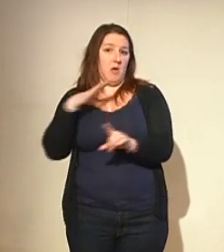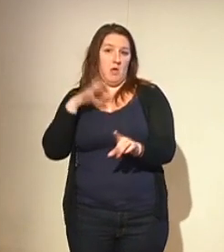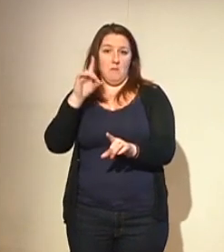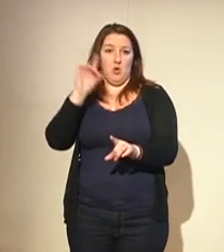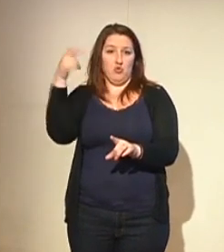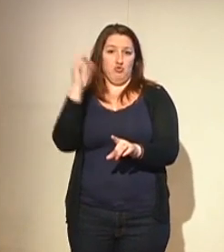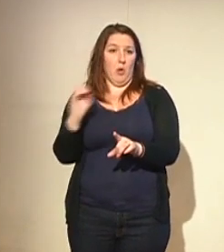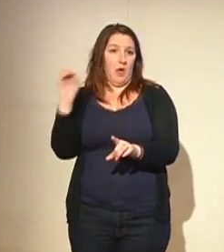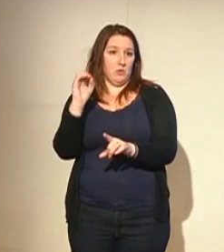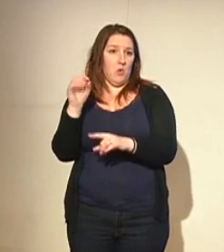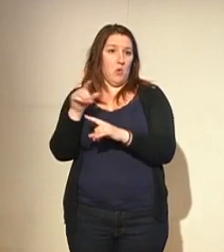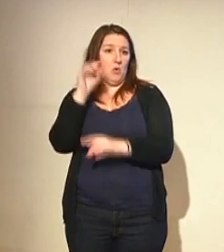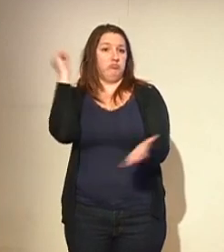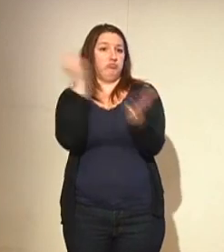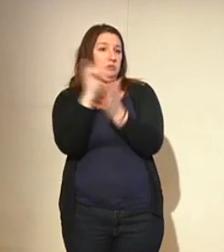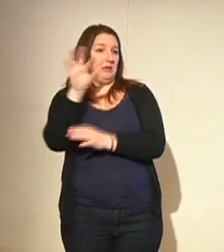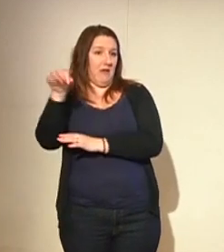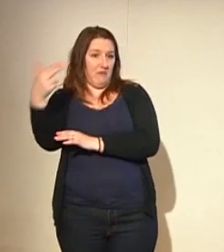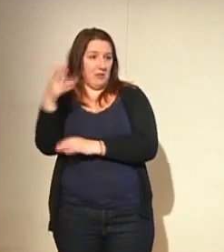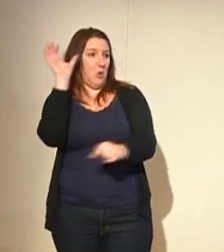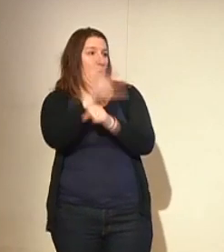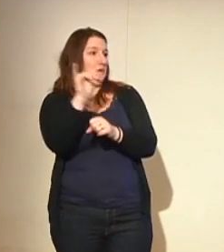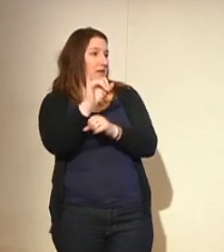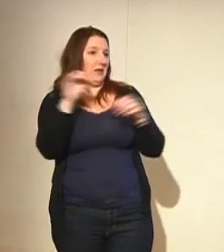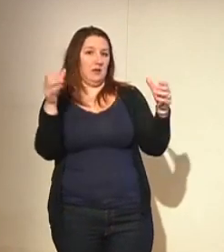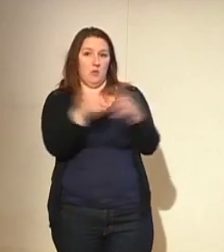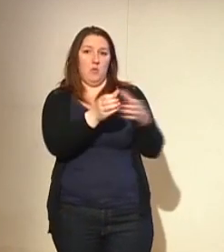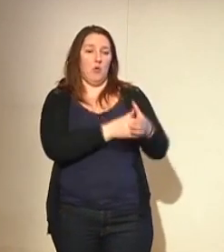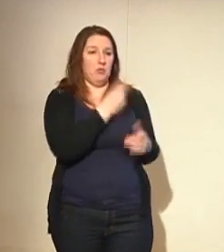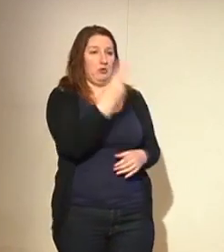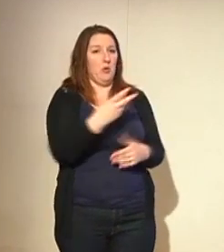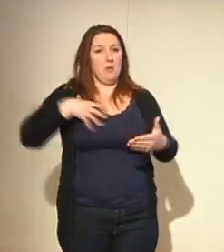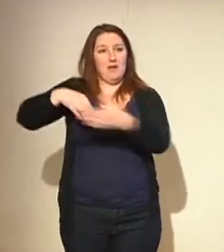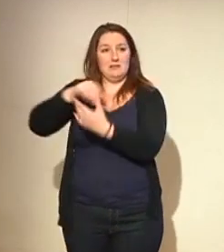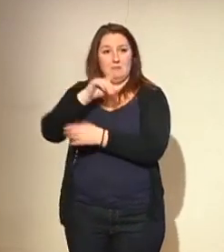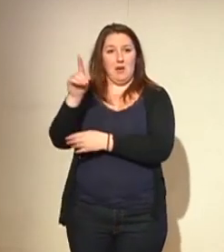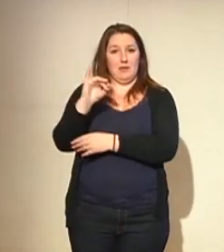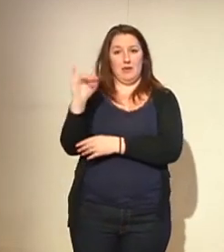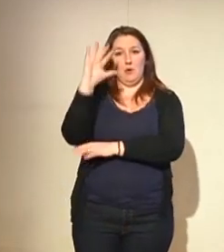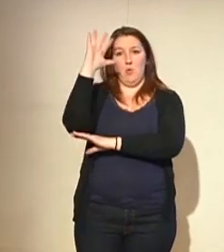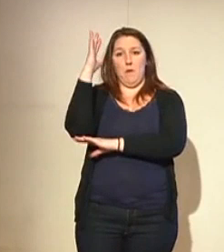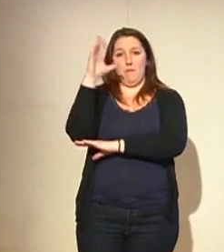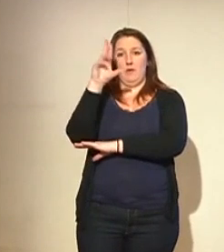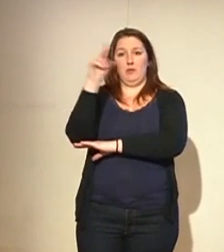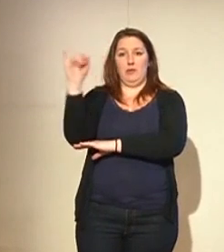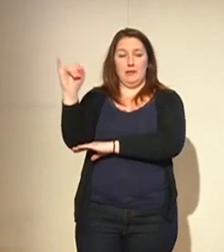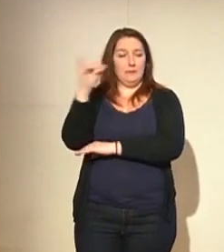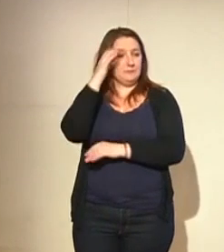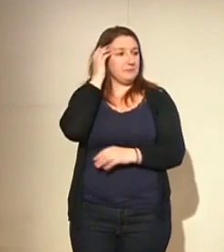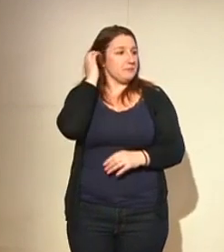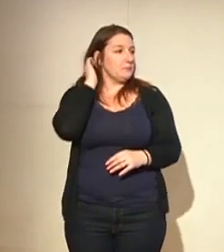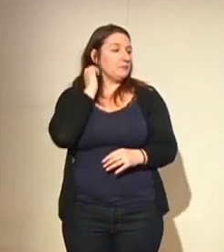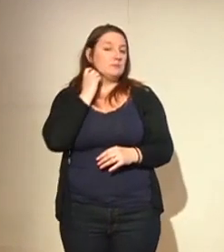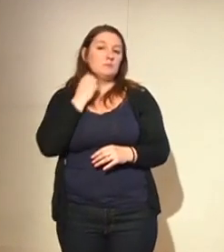dornano qui est pour Front National qui est contre de groupes qui prend pas par votepudi et donc il nous